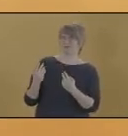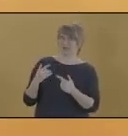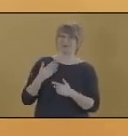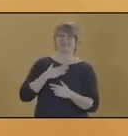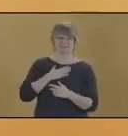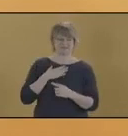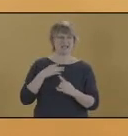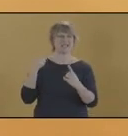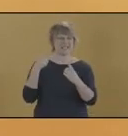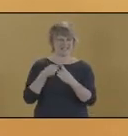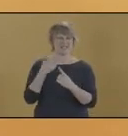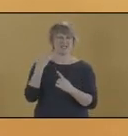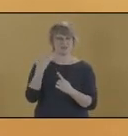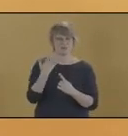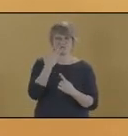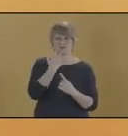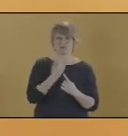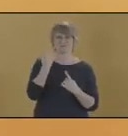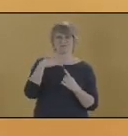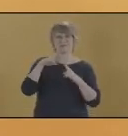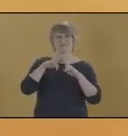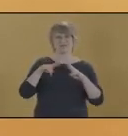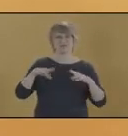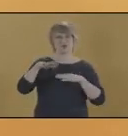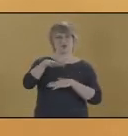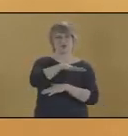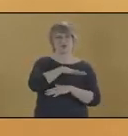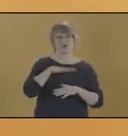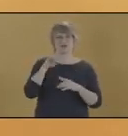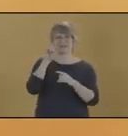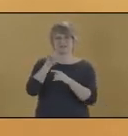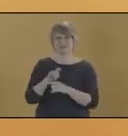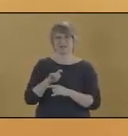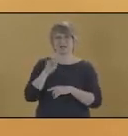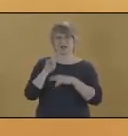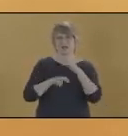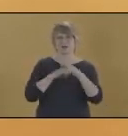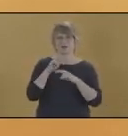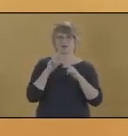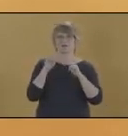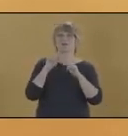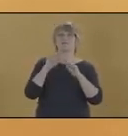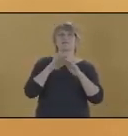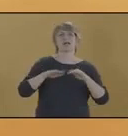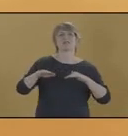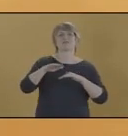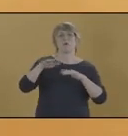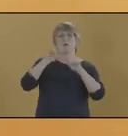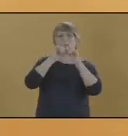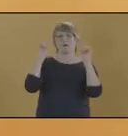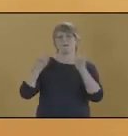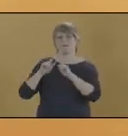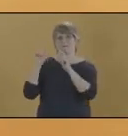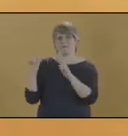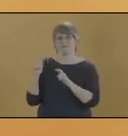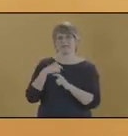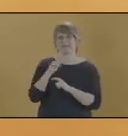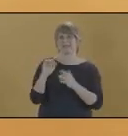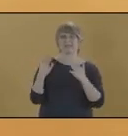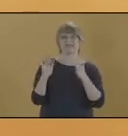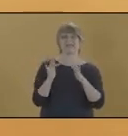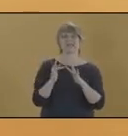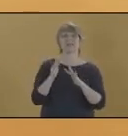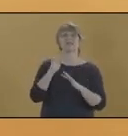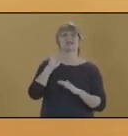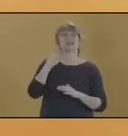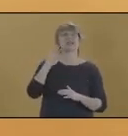Ziel und eben auch durch das Nutzen von digitalen Anwendungen und Plattformen, weil ich glaube, man kann nicht nur sagen, das Internet ist